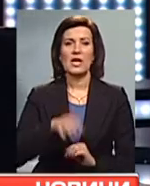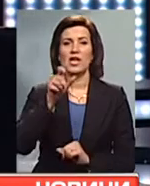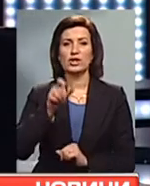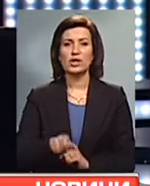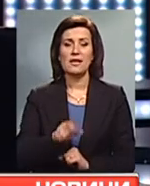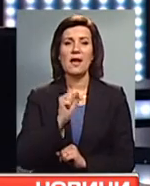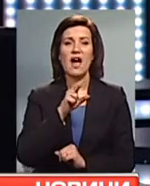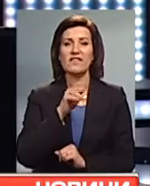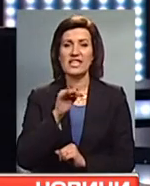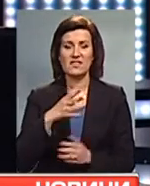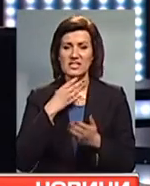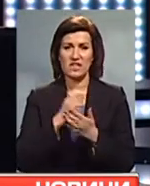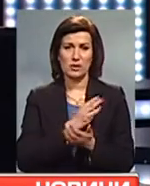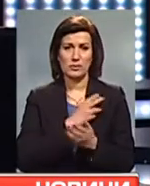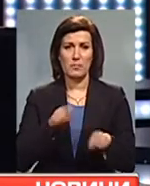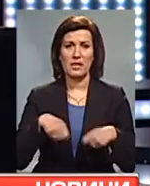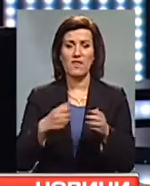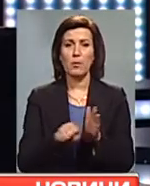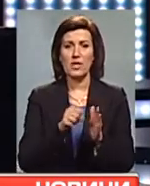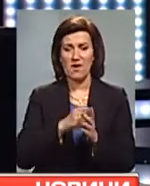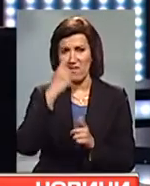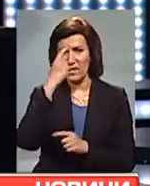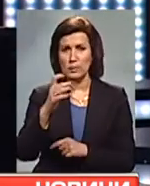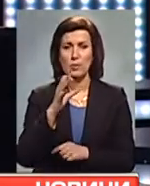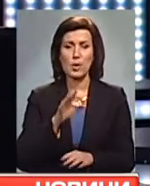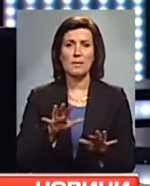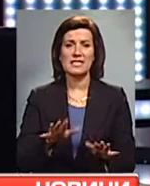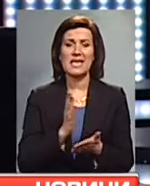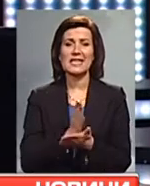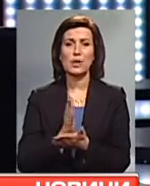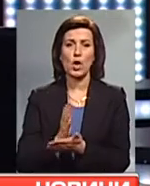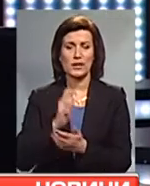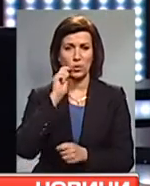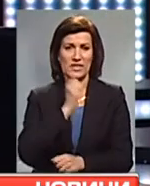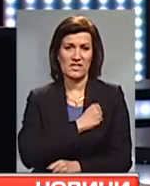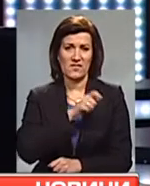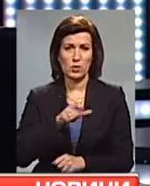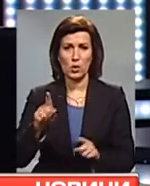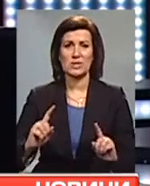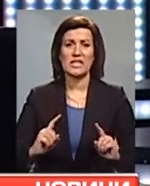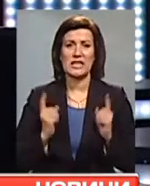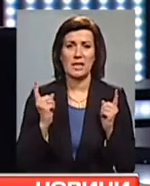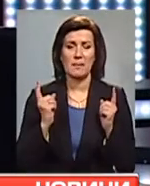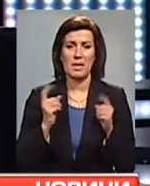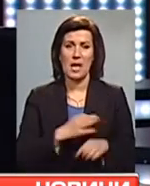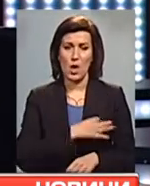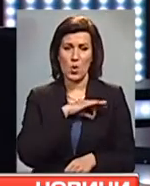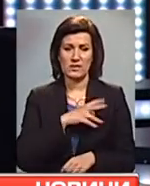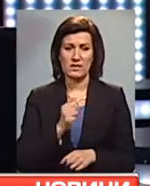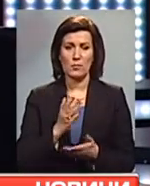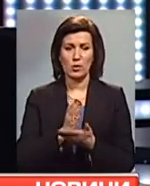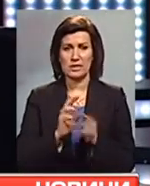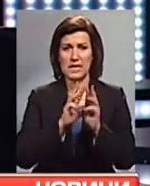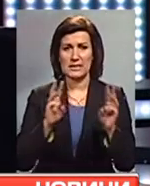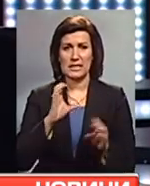Житель Авдіївки з власної ініціативи передавав бойовикам відомості про місця дислокації українських військових. Його затримала контррозвідка. Про це йдеться